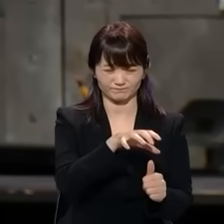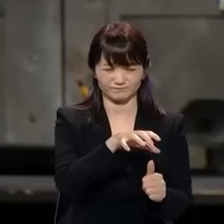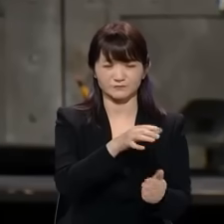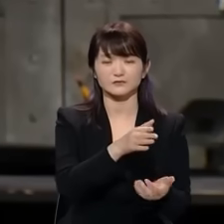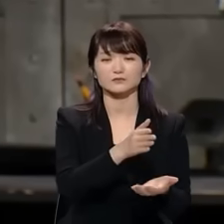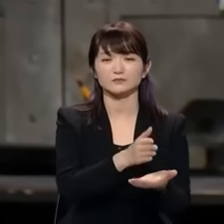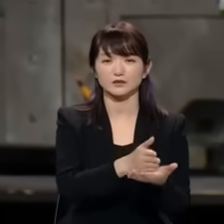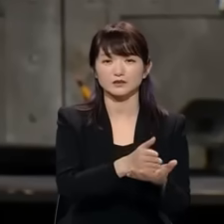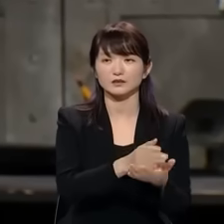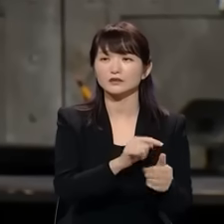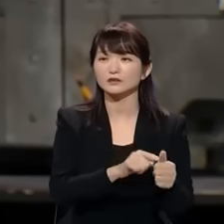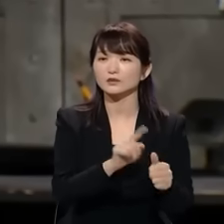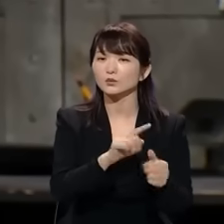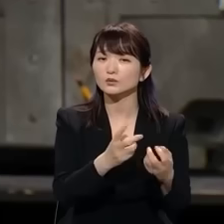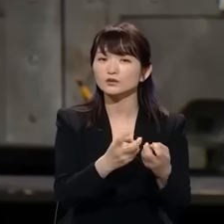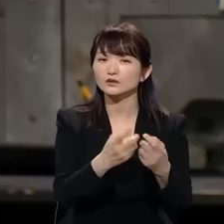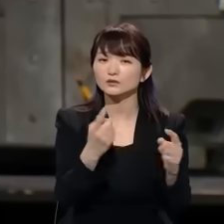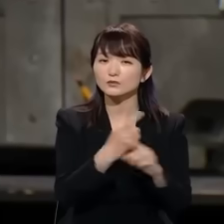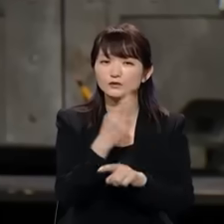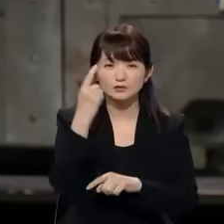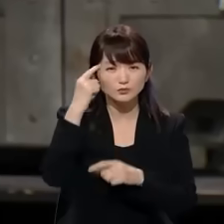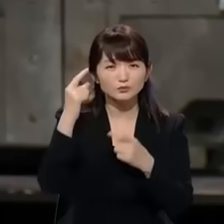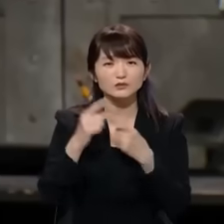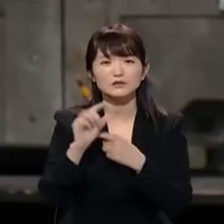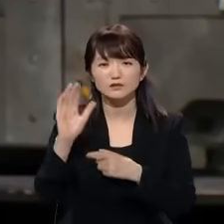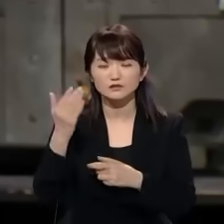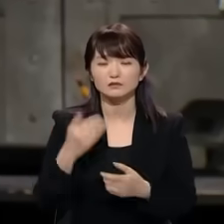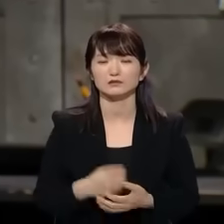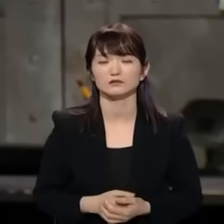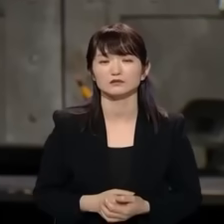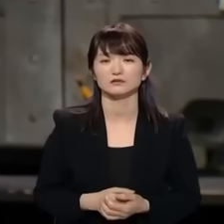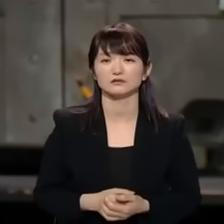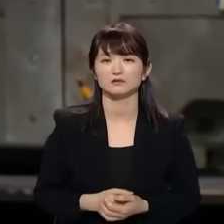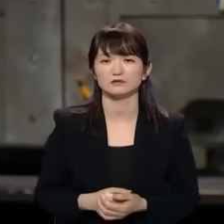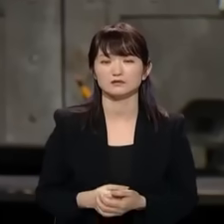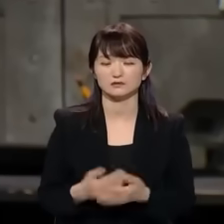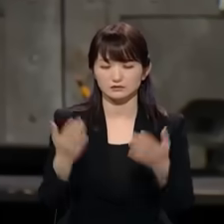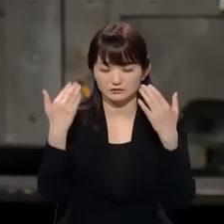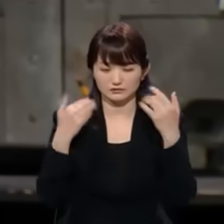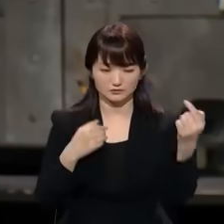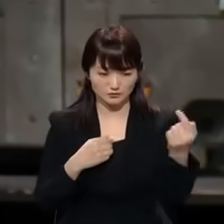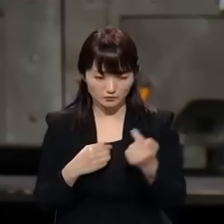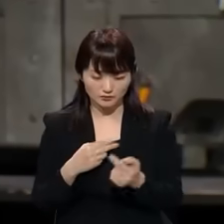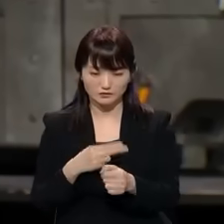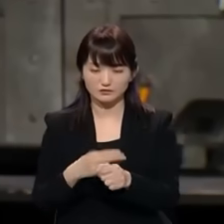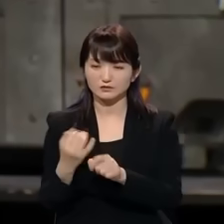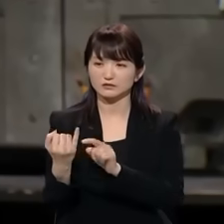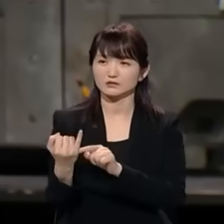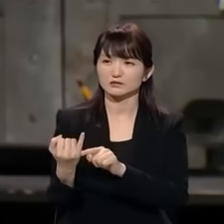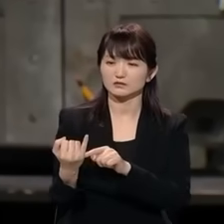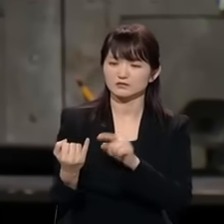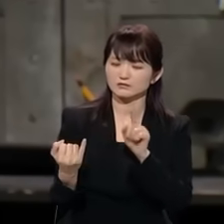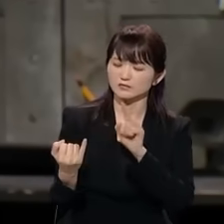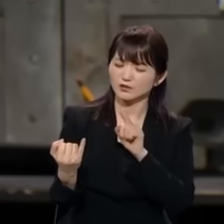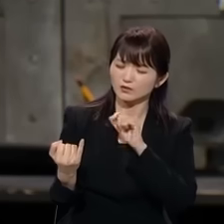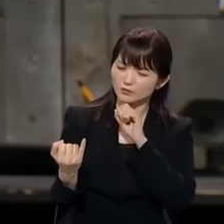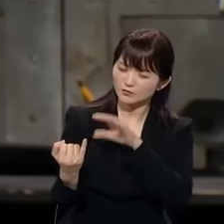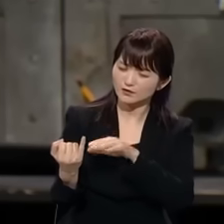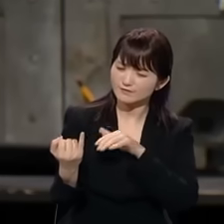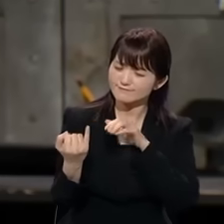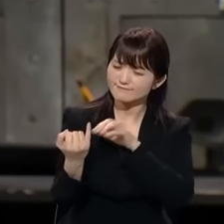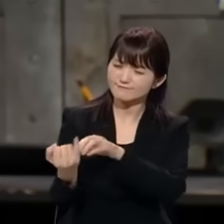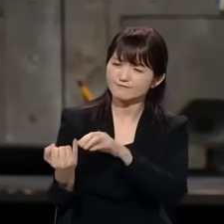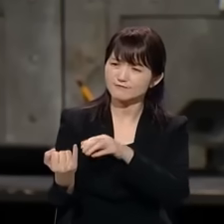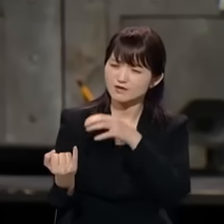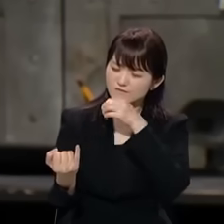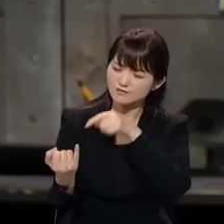넘어서서 이 아이를 어떻게 교정할지에 대한 고민을 해야 되는데 아까 조금 전에 학교에 찾아와서 선생님이 오히려 뭐라고 하고 항의했다고 하는 건